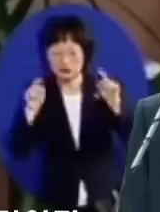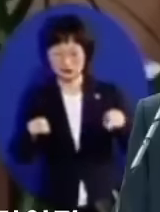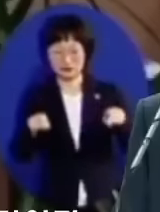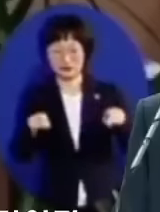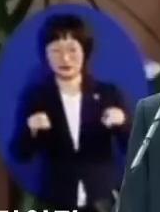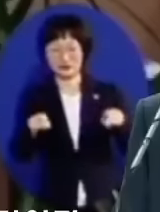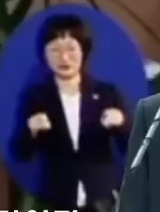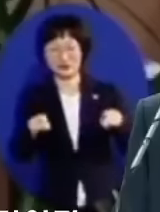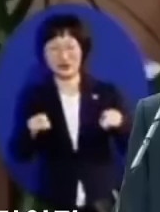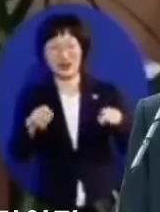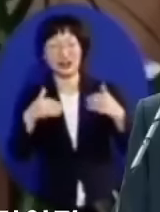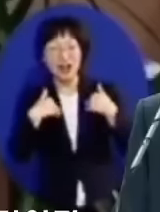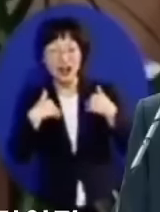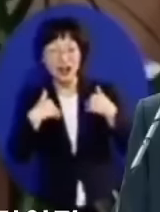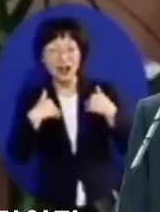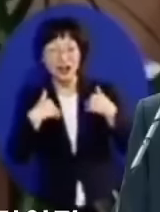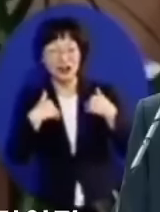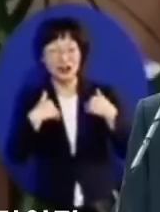내가